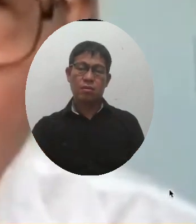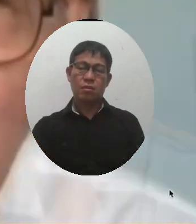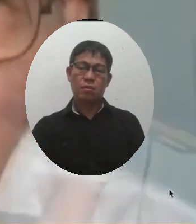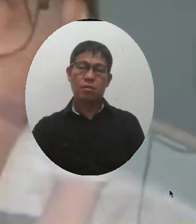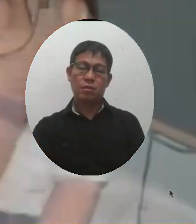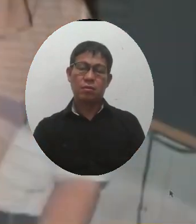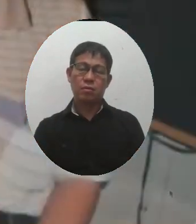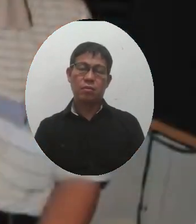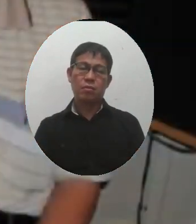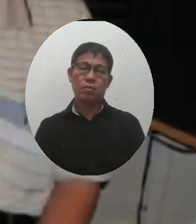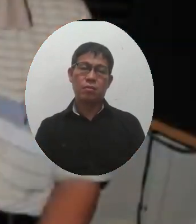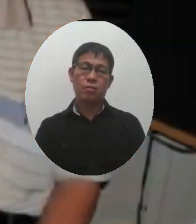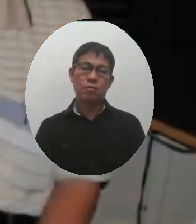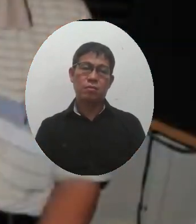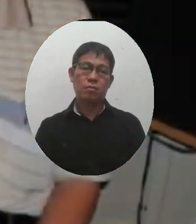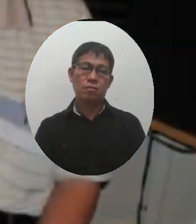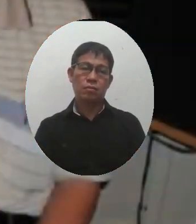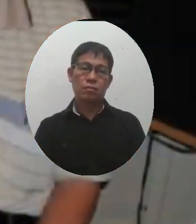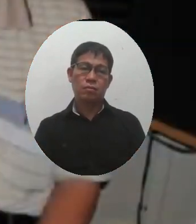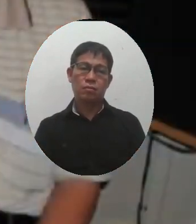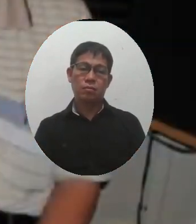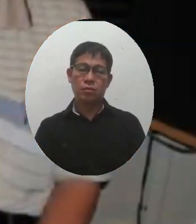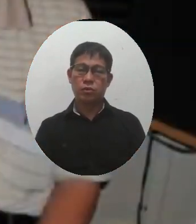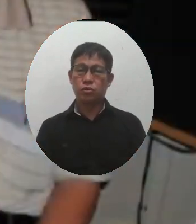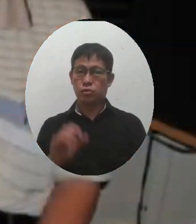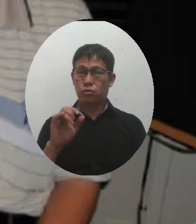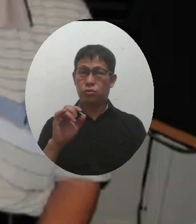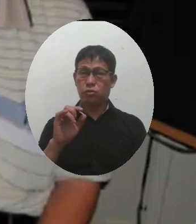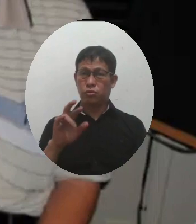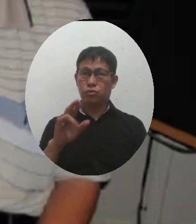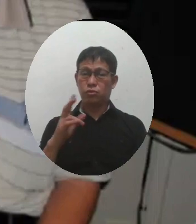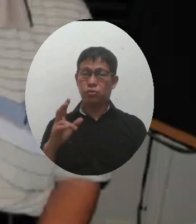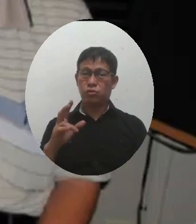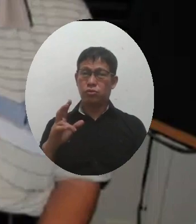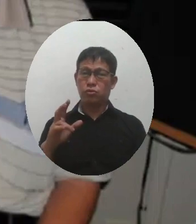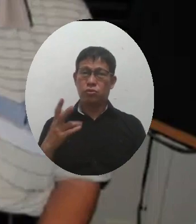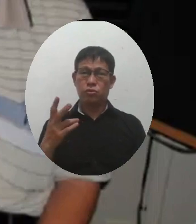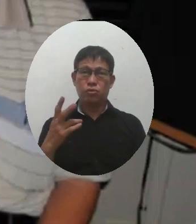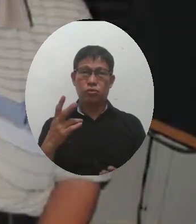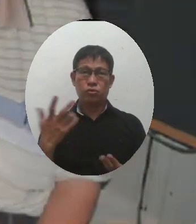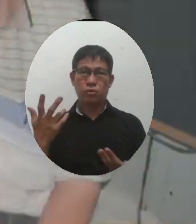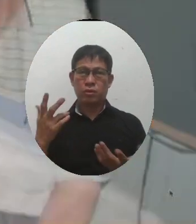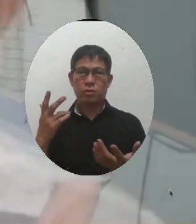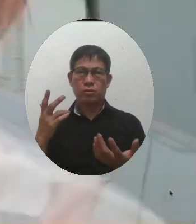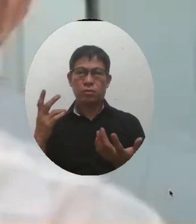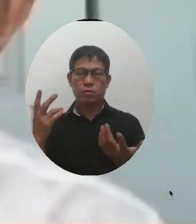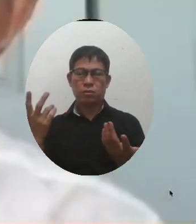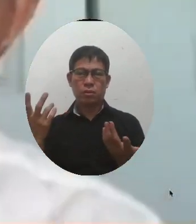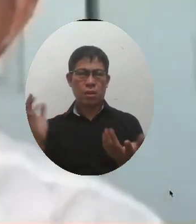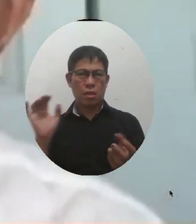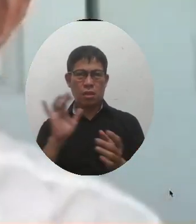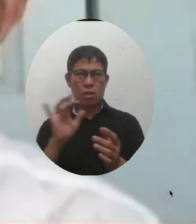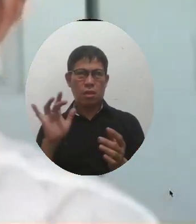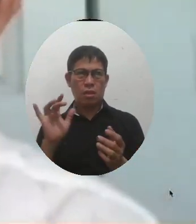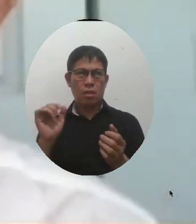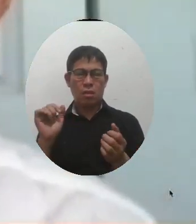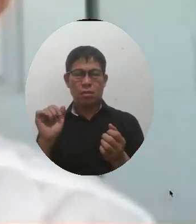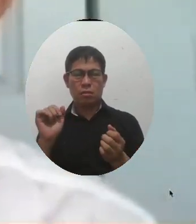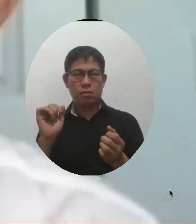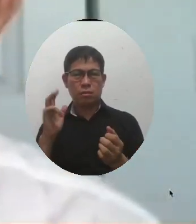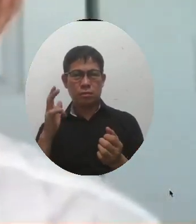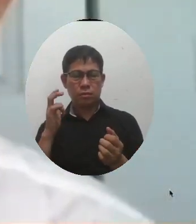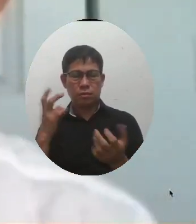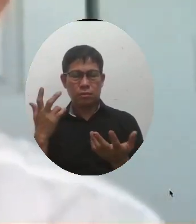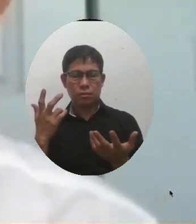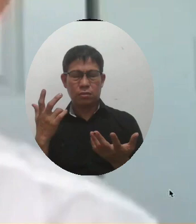na normal ang kanyang antas ng pagsasalita. Ang isang tao na may matinding pagkawala ng